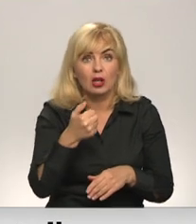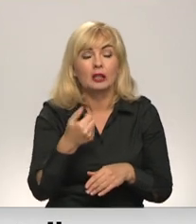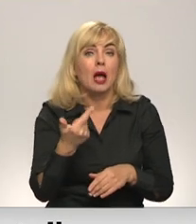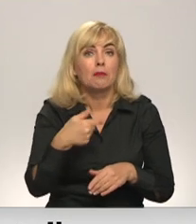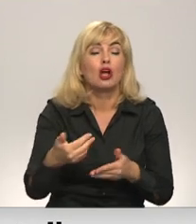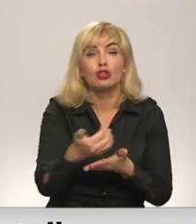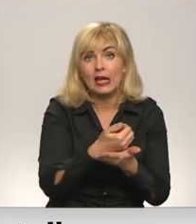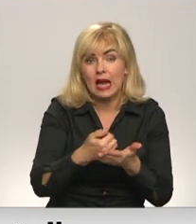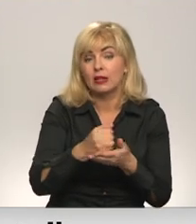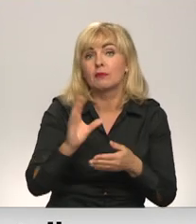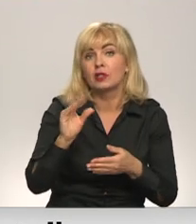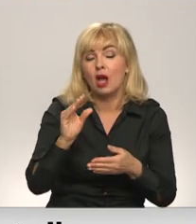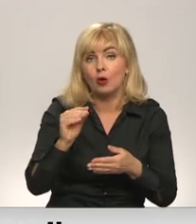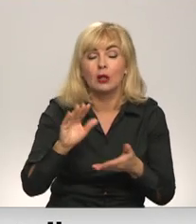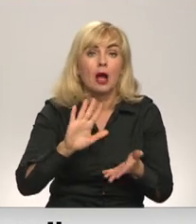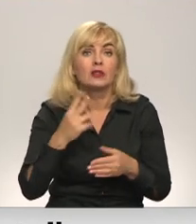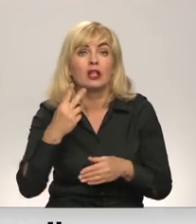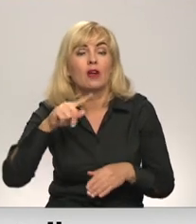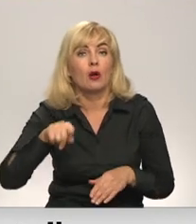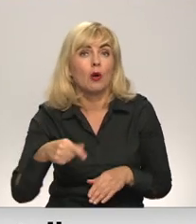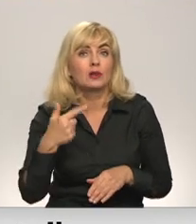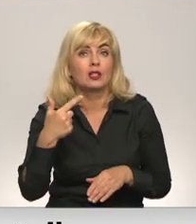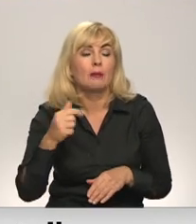no caurlaižu režīmu esot ap 2,7